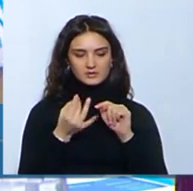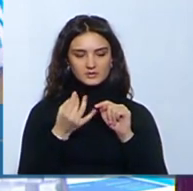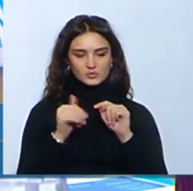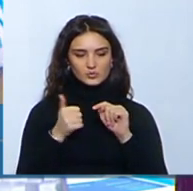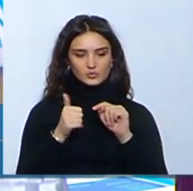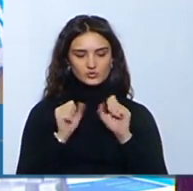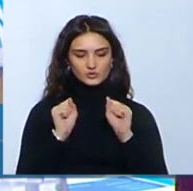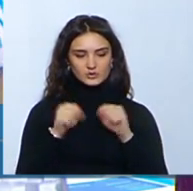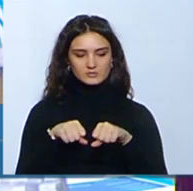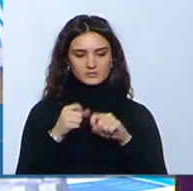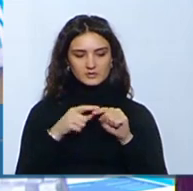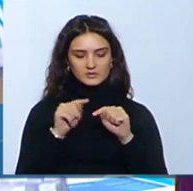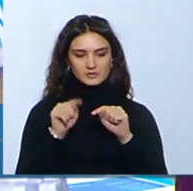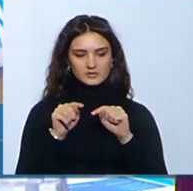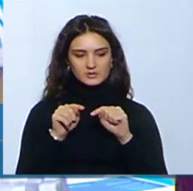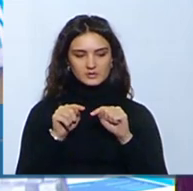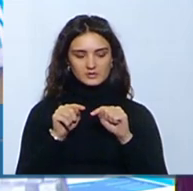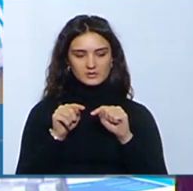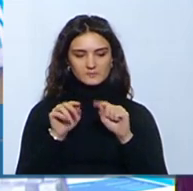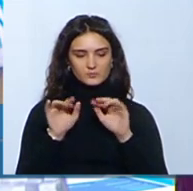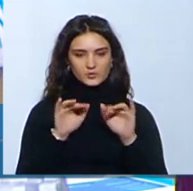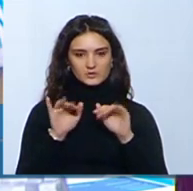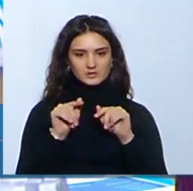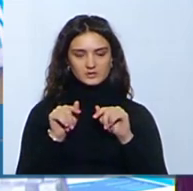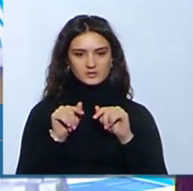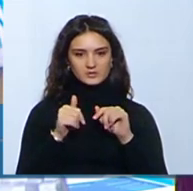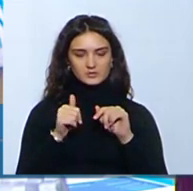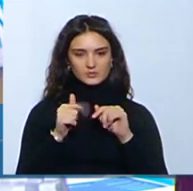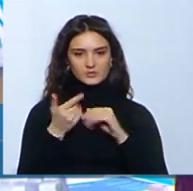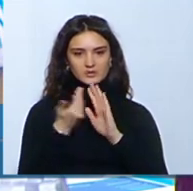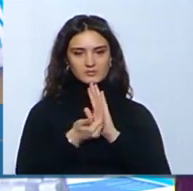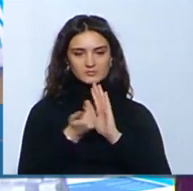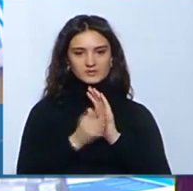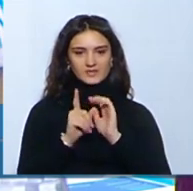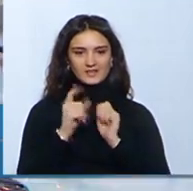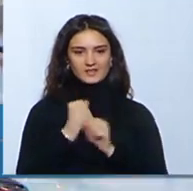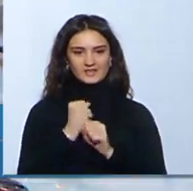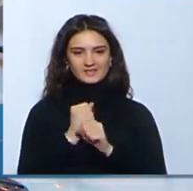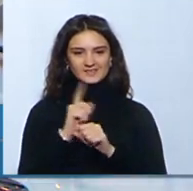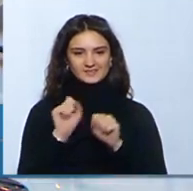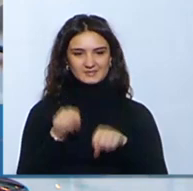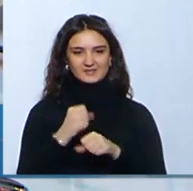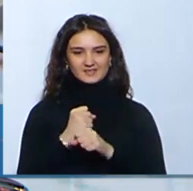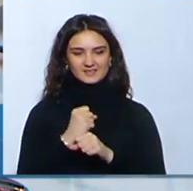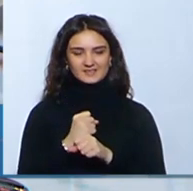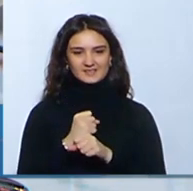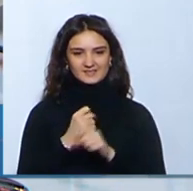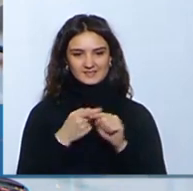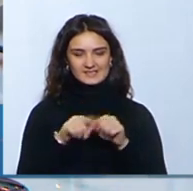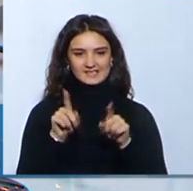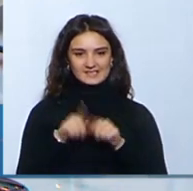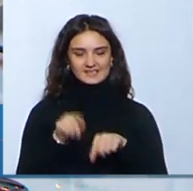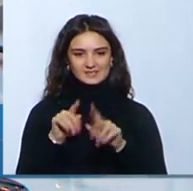როგორ შეიძლება რომ ამას ამ პროცესს რა როგორ დამარიგებთ, რა უხო. კი ბატონო. და შეიძლება რომ გაკეთდეს. არის